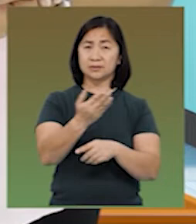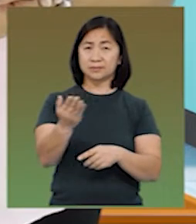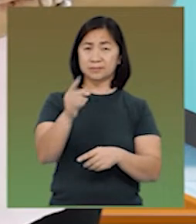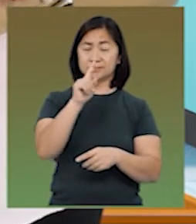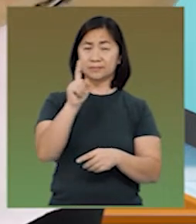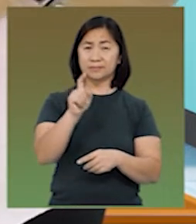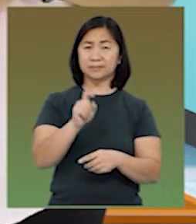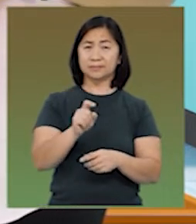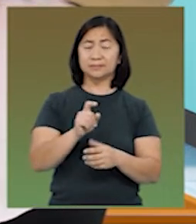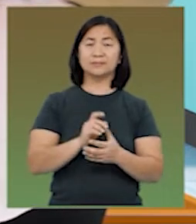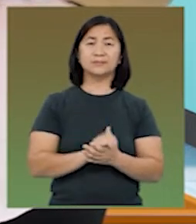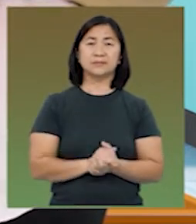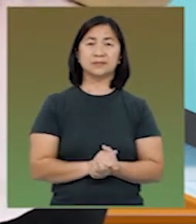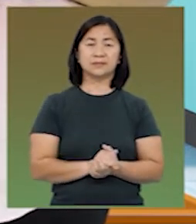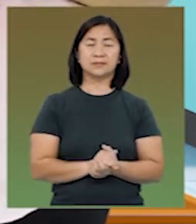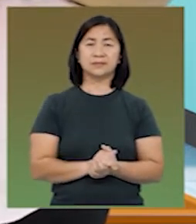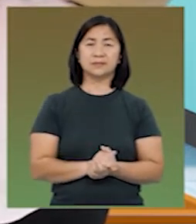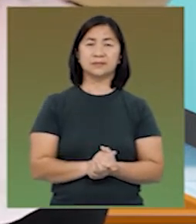Nakasagot na ba?